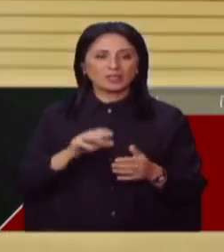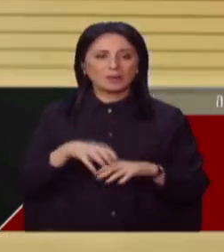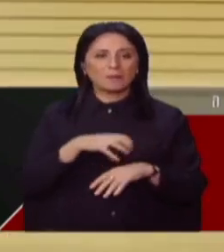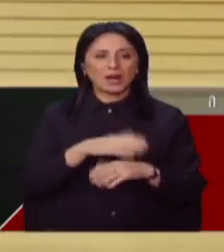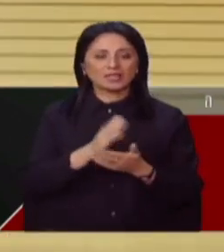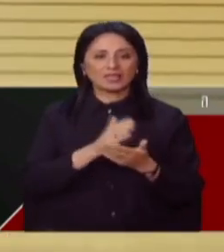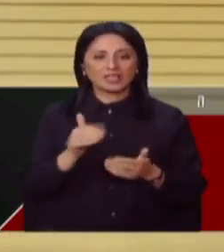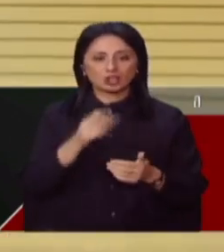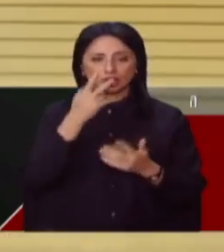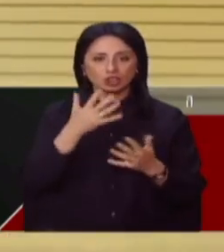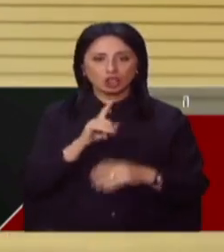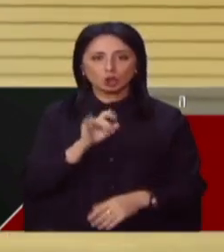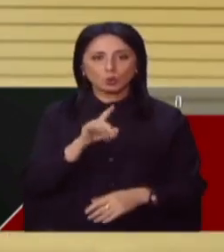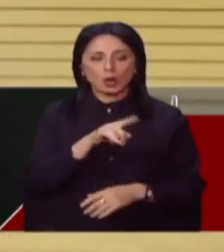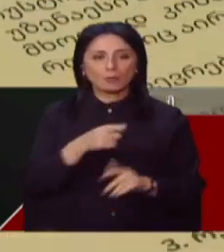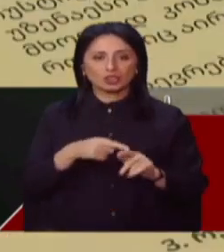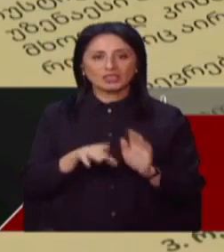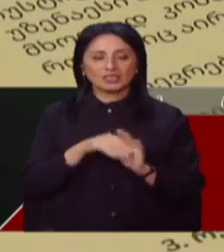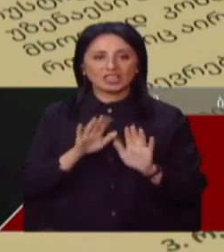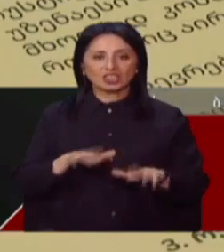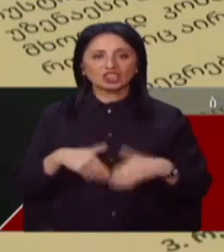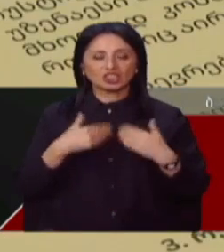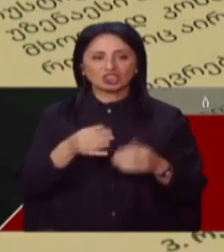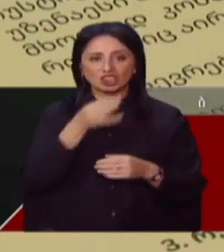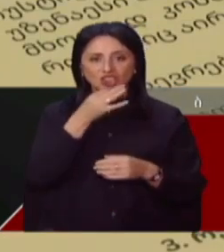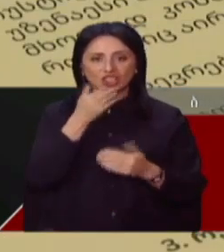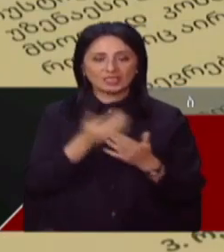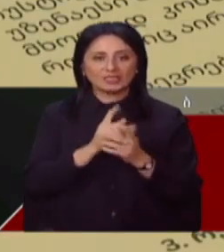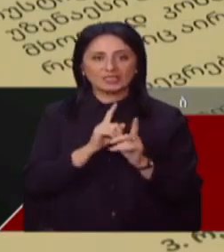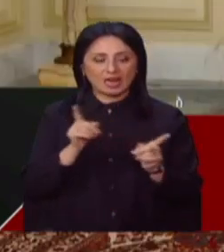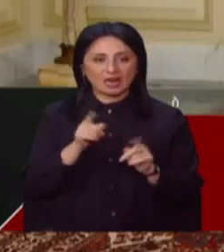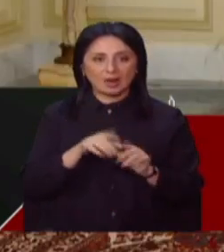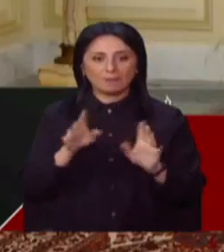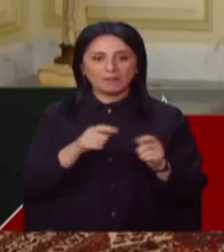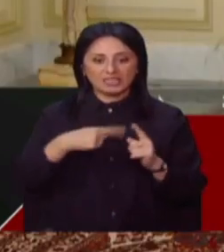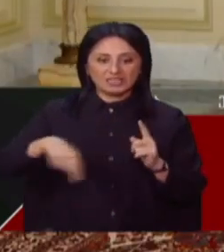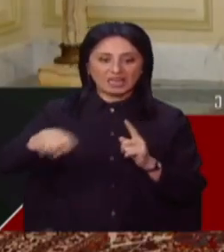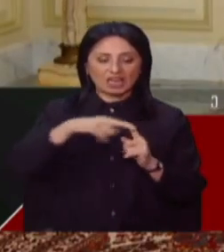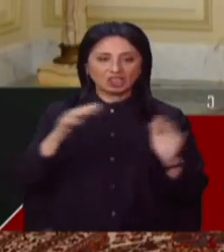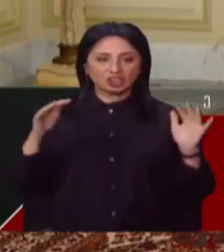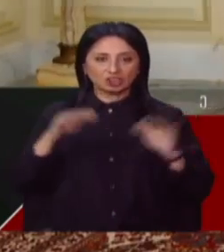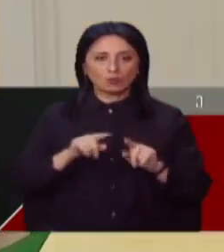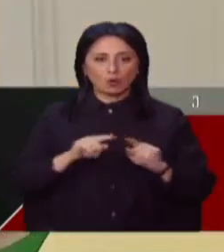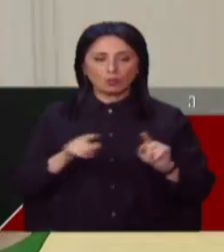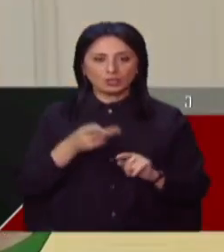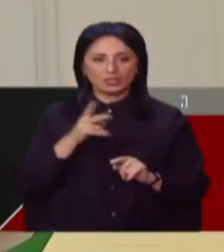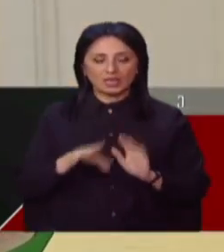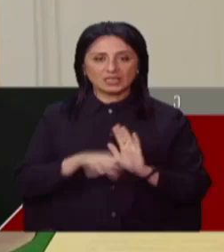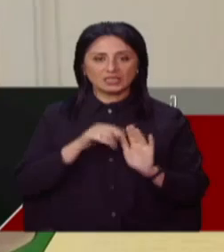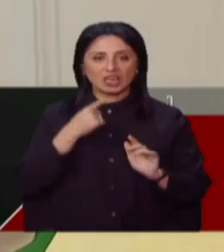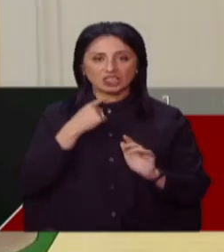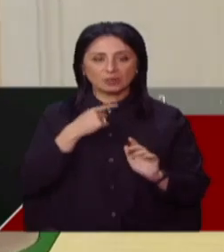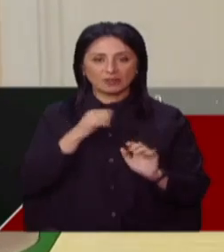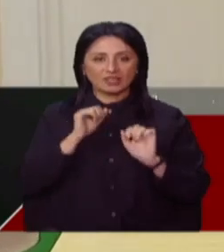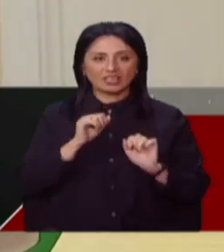პარტიების ნაწილისთვის, როგორც ჩანს, ზურაბიშვილის მორიგი საარჩევნო შეთავაზება ჯერ სიახლეა. პრეზიდენტის გარშემო შეკრებილი ოპოზიციისთვის საარჩევნო